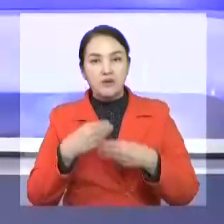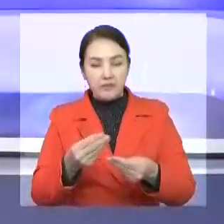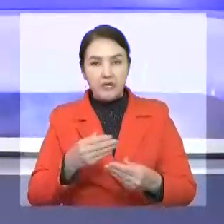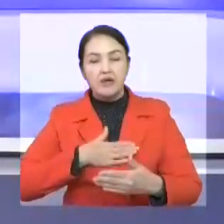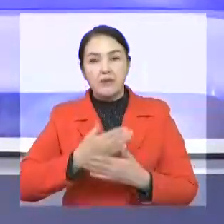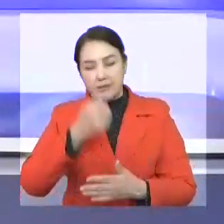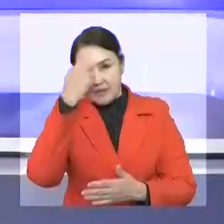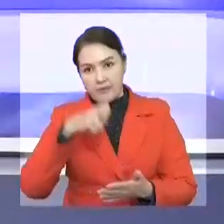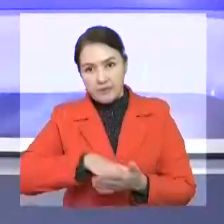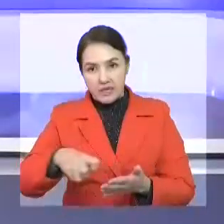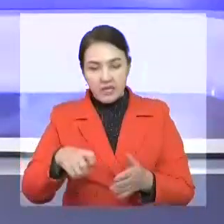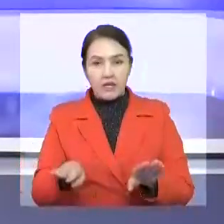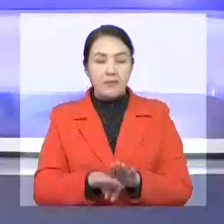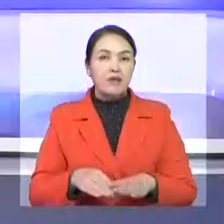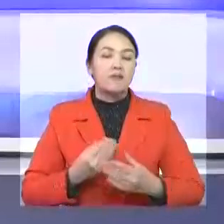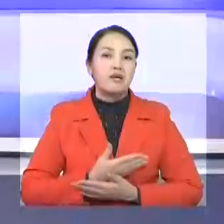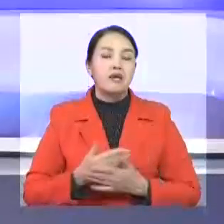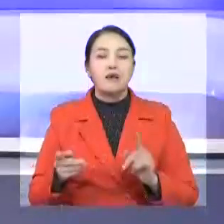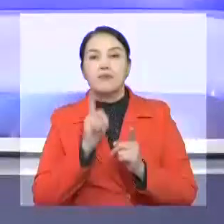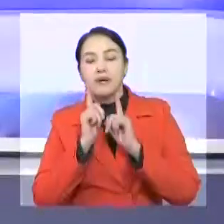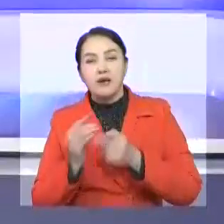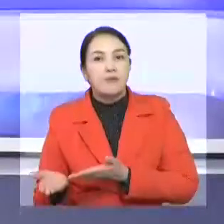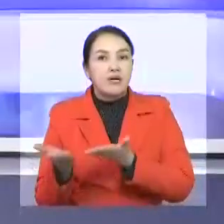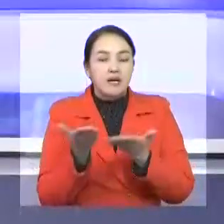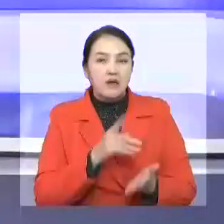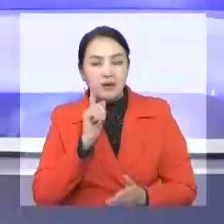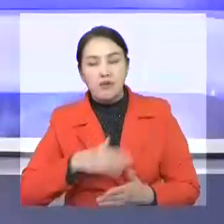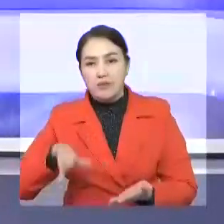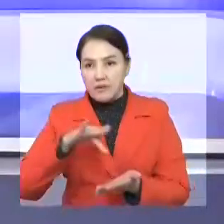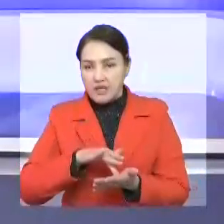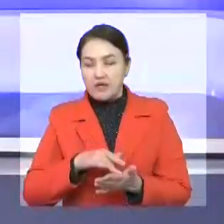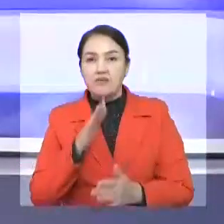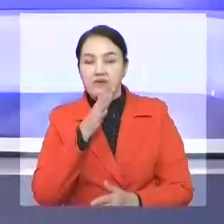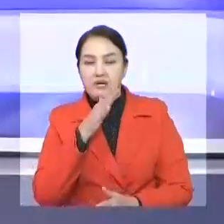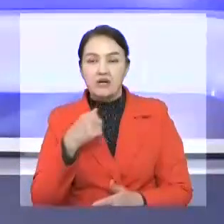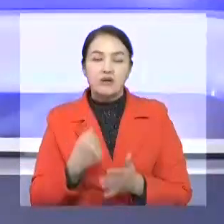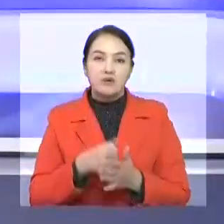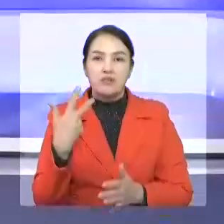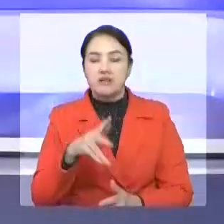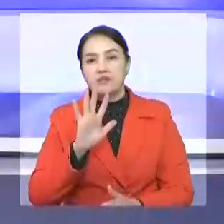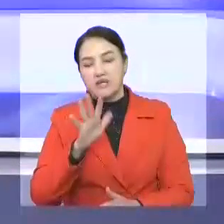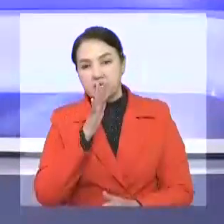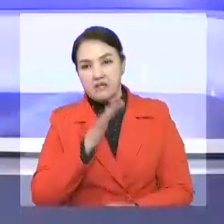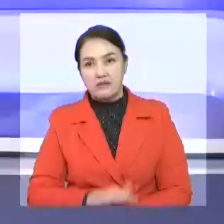волонтерам благодарственные письма. На торжественное собрание была приглашена молодежь города в возрасте до 35